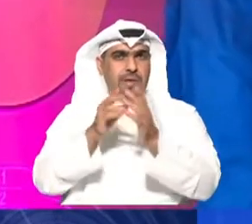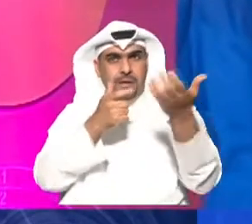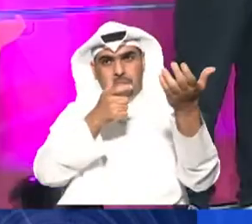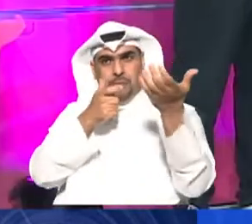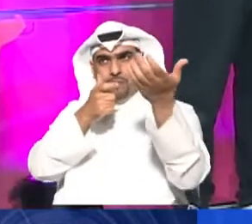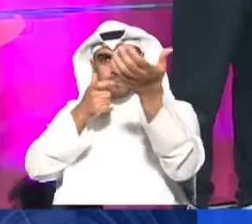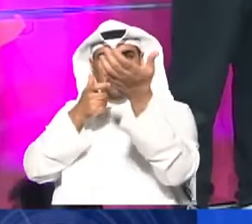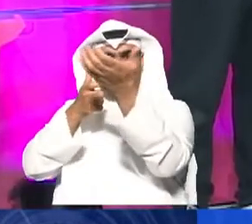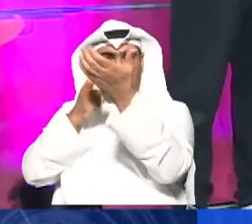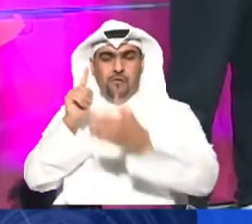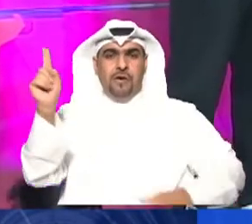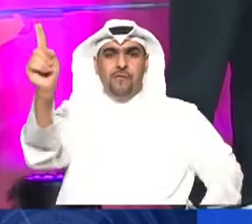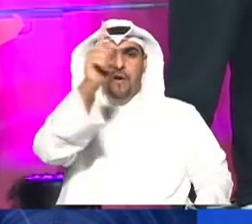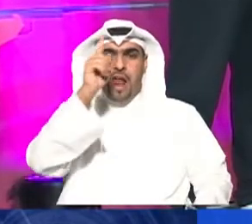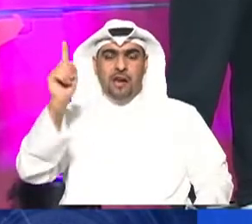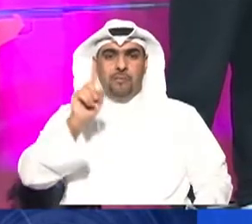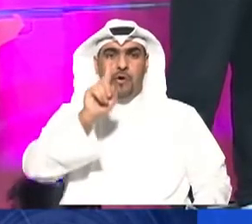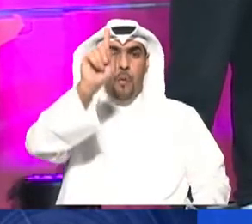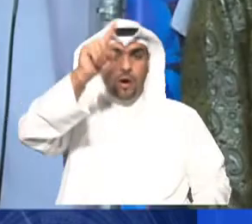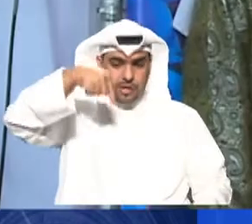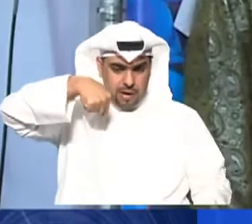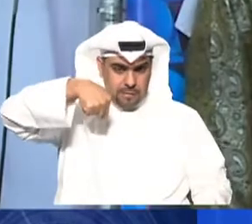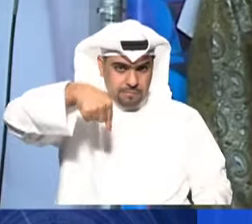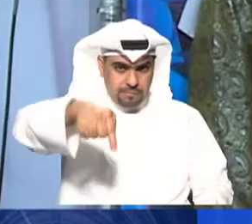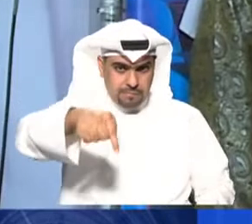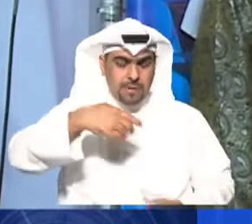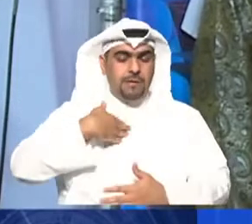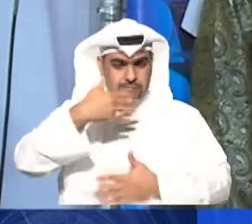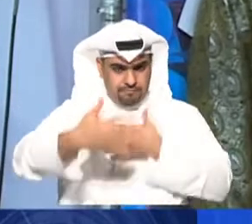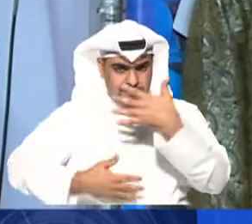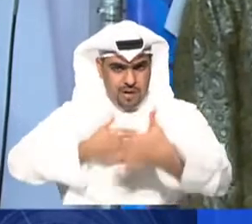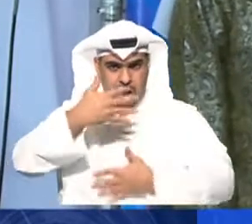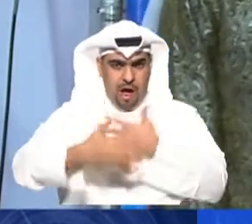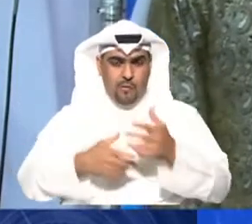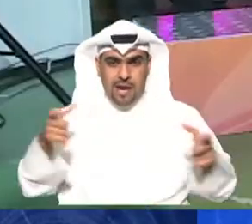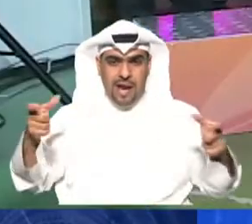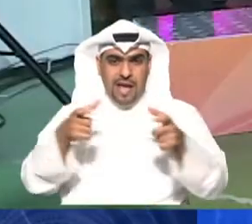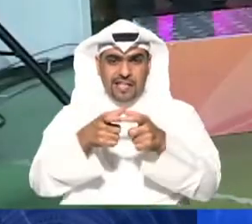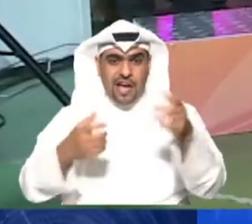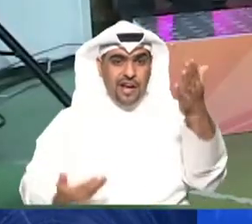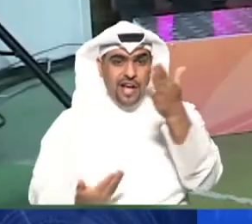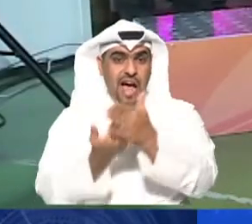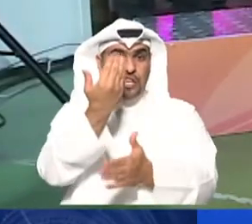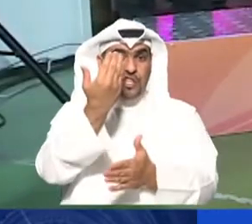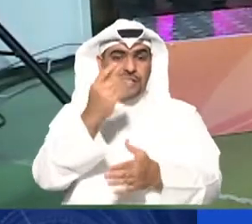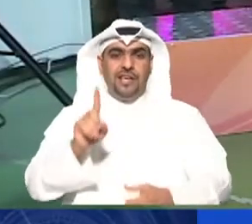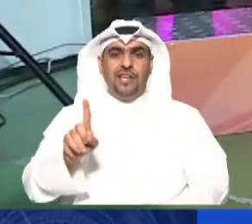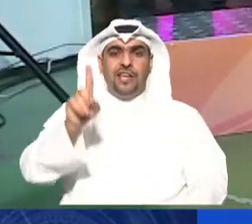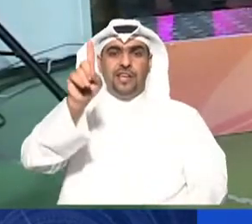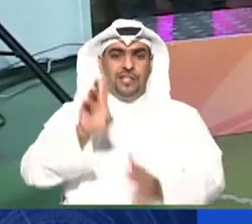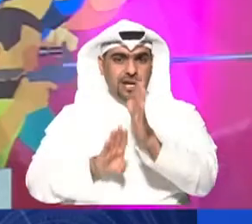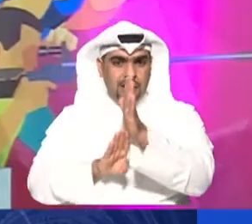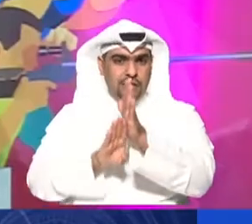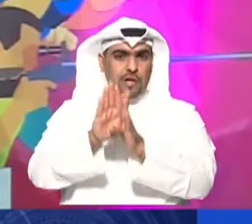القاري، وسنسعى خلال المرحلة القادمة من خلال دور مجلس الإدارة الجديد إلى تطوير أدواتنا